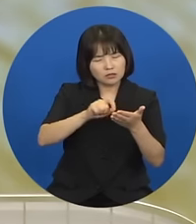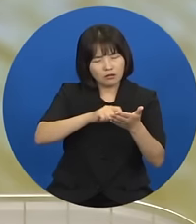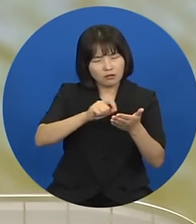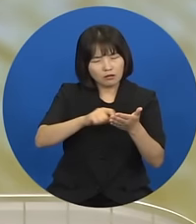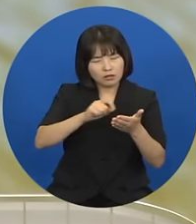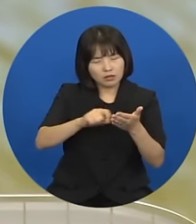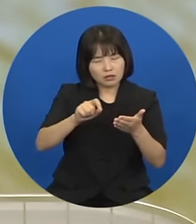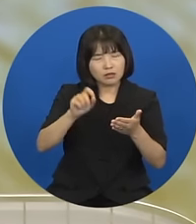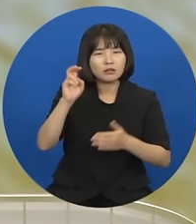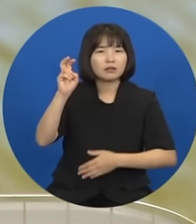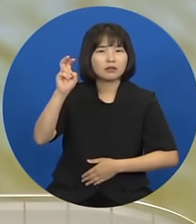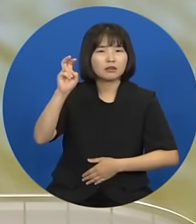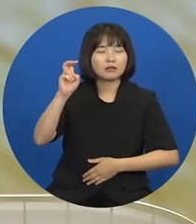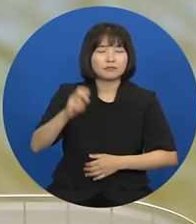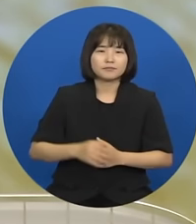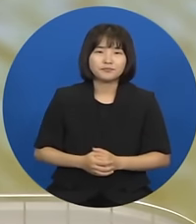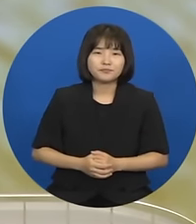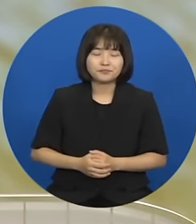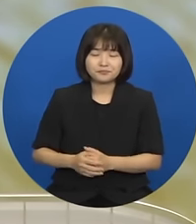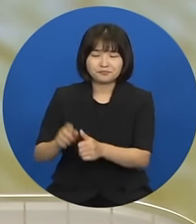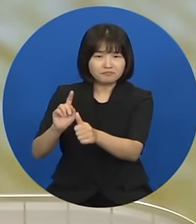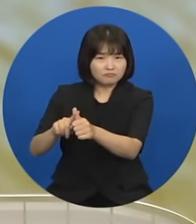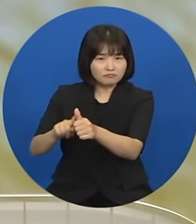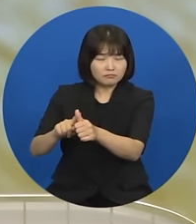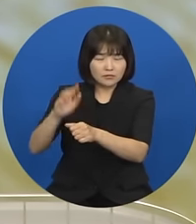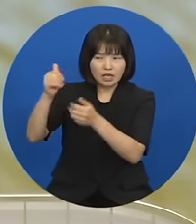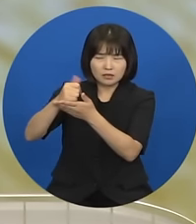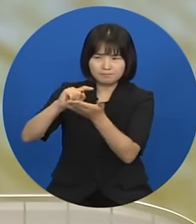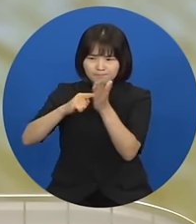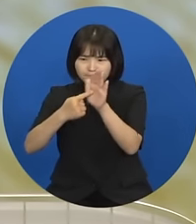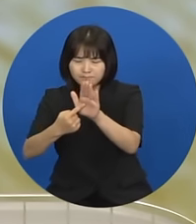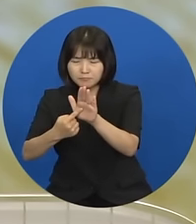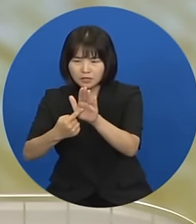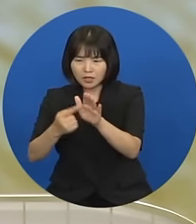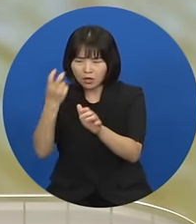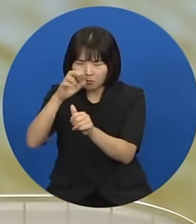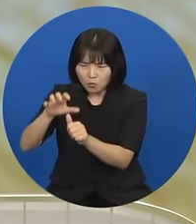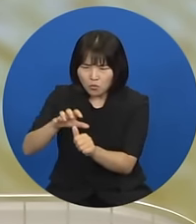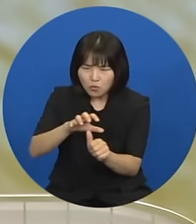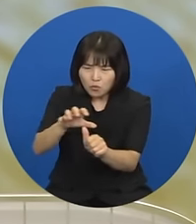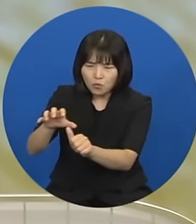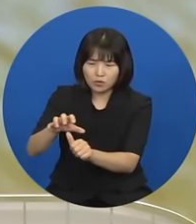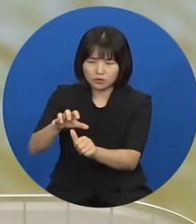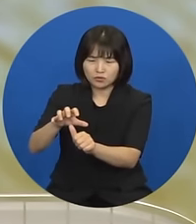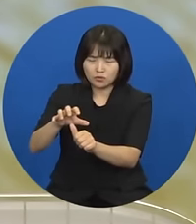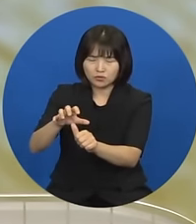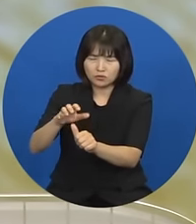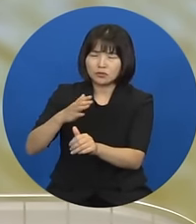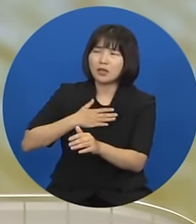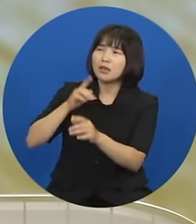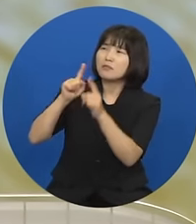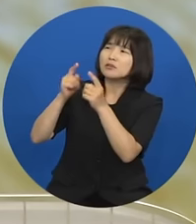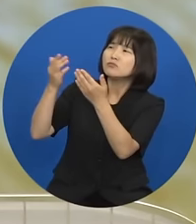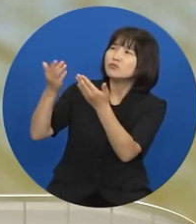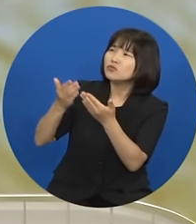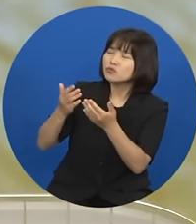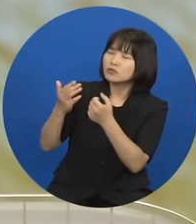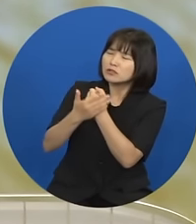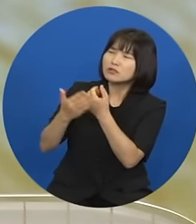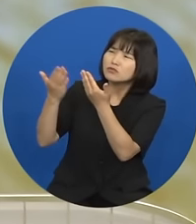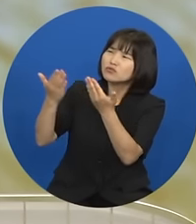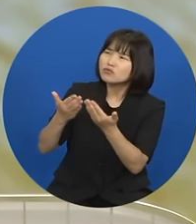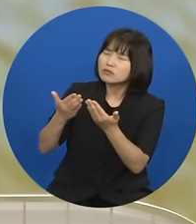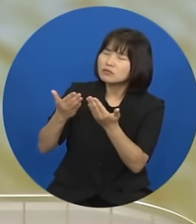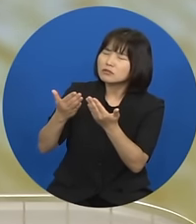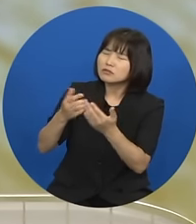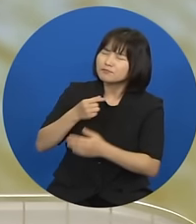있습니다. 그는 하나님이 나타나셔서 자기를 보호해 주시고 자기에게 말씀해 주시고 은혜 주시기를